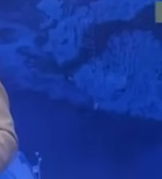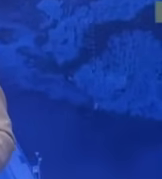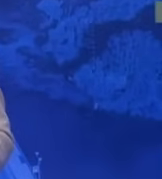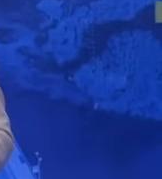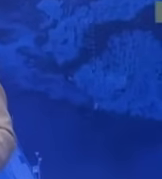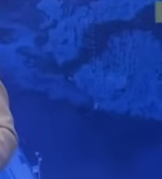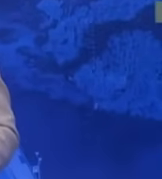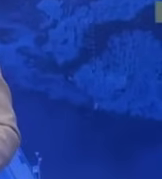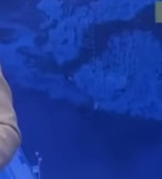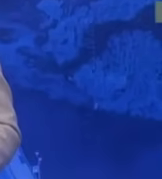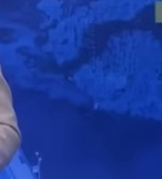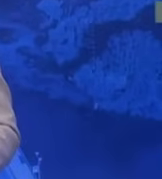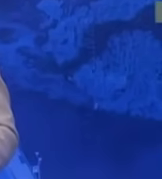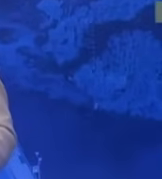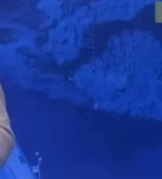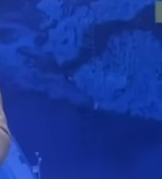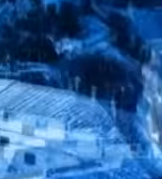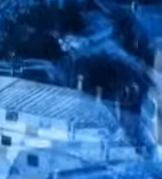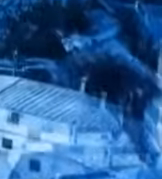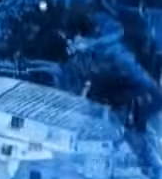u nastavku emisije.